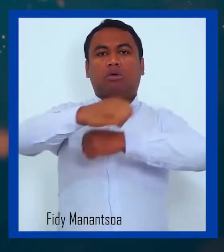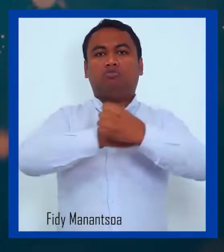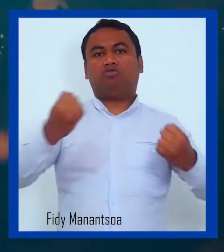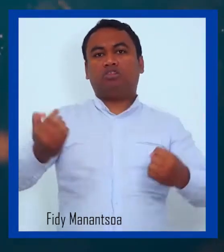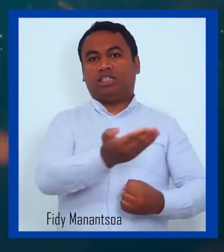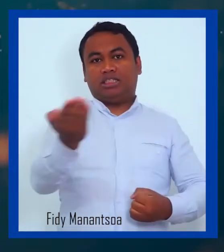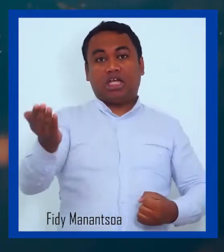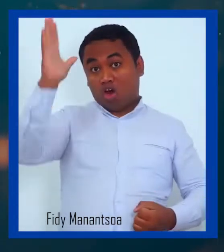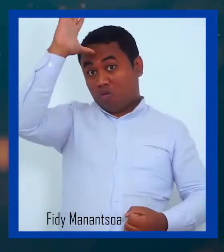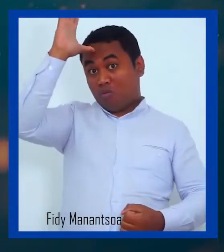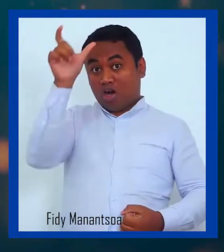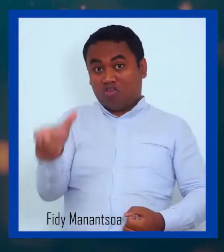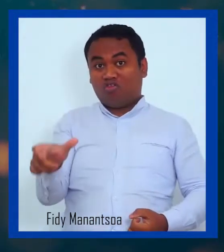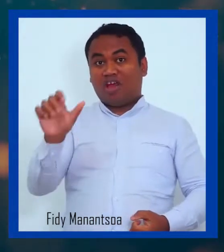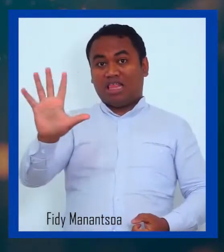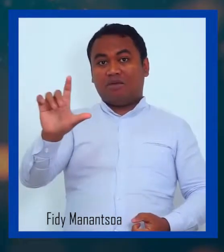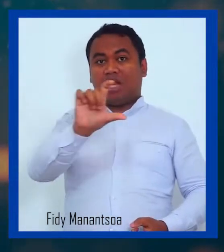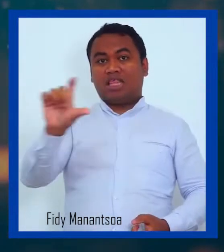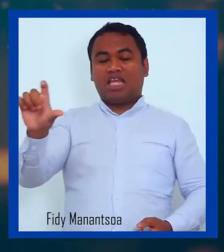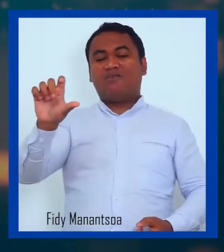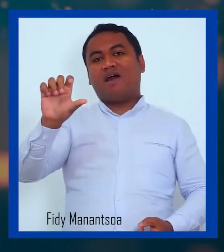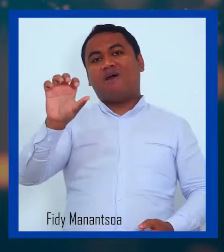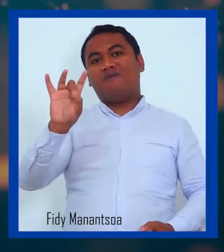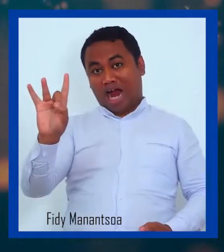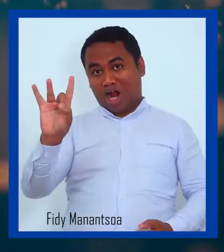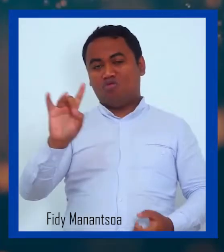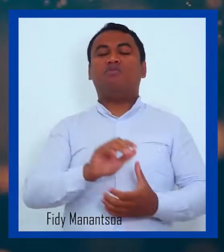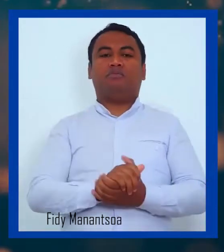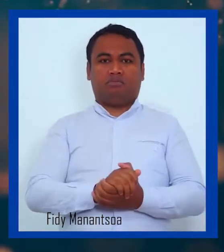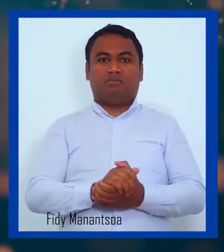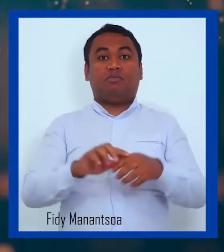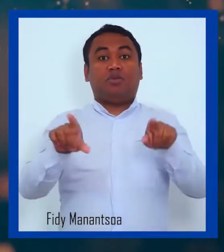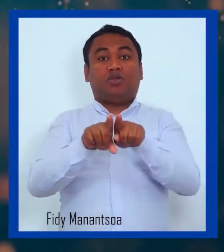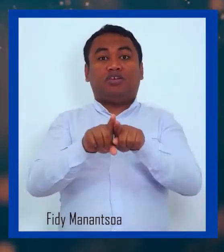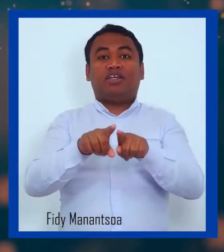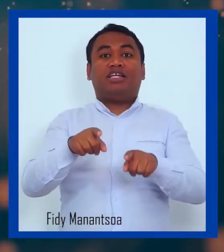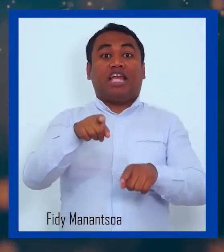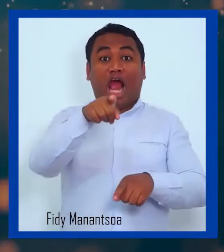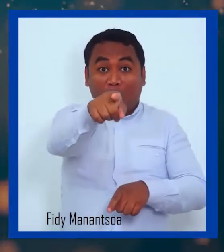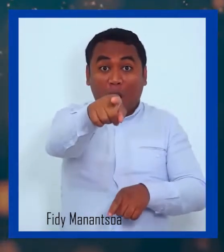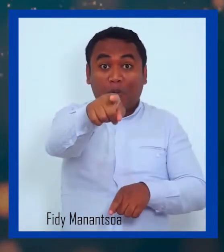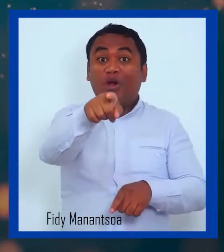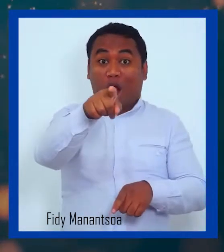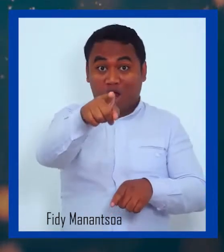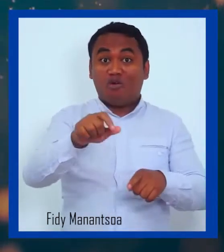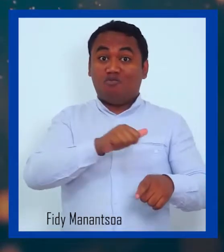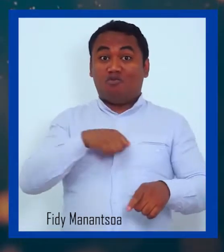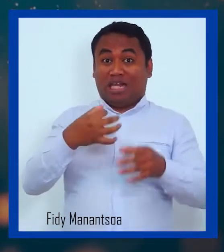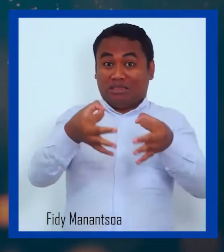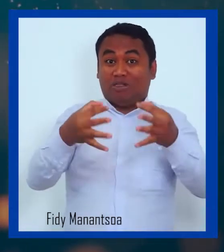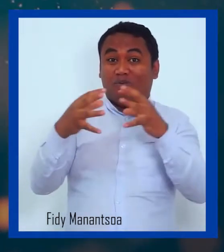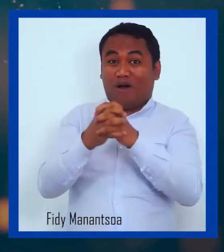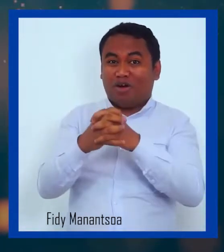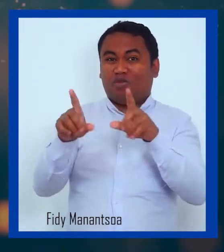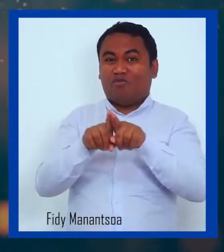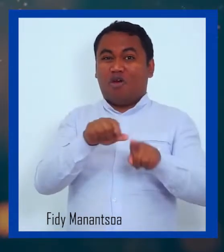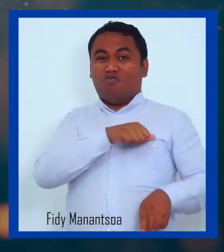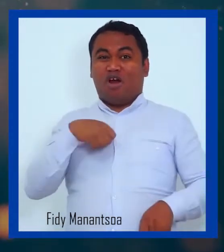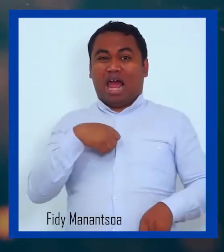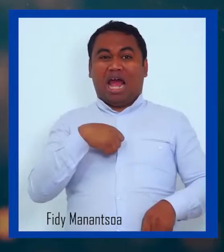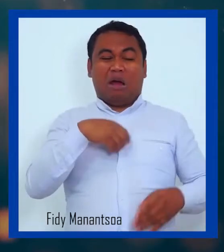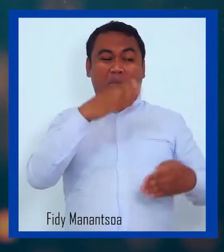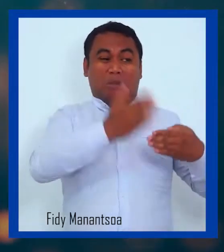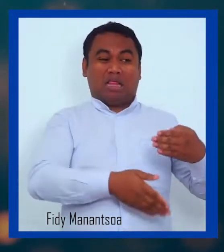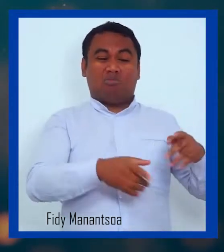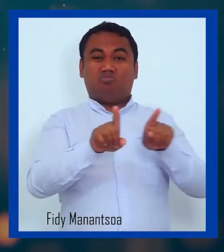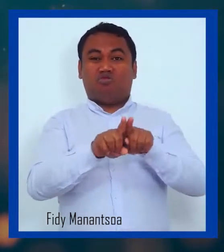Romana 5:15. Izany hoe mbola tsy nivavaka akory ianao, mbola tsy nanantona an'Andriamanitra akory ianao, fa mbola nilona